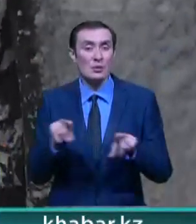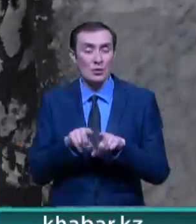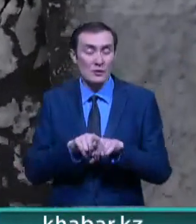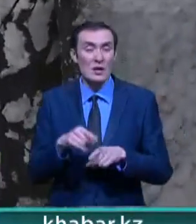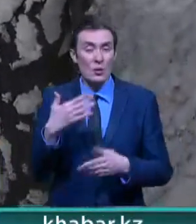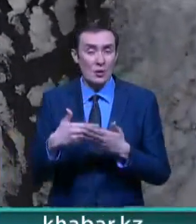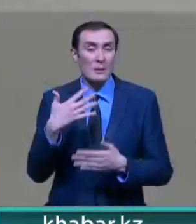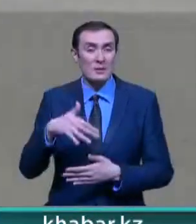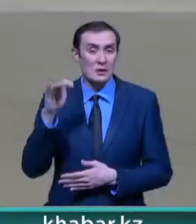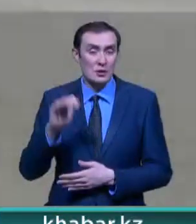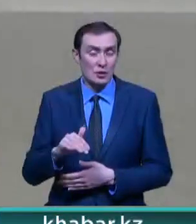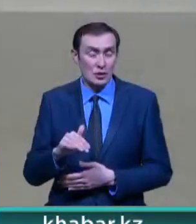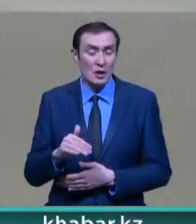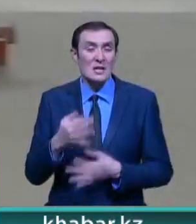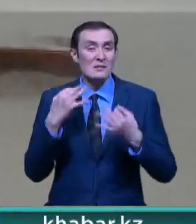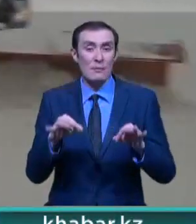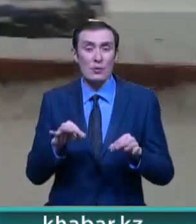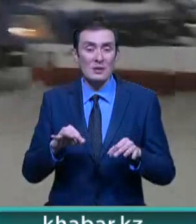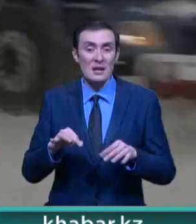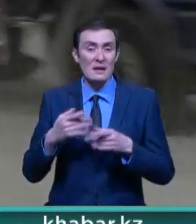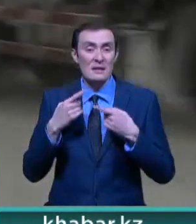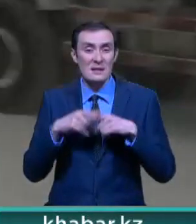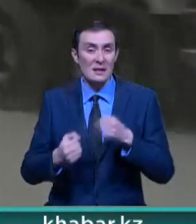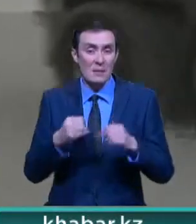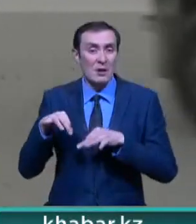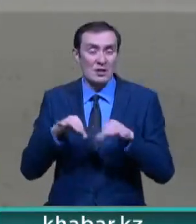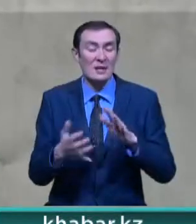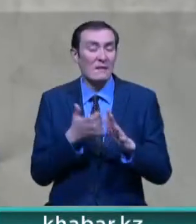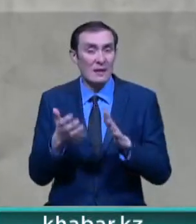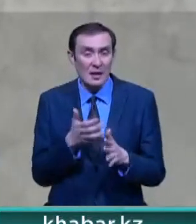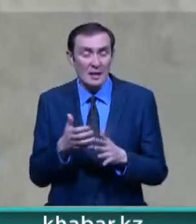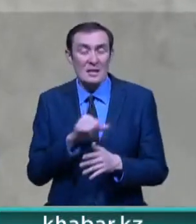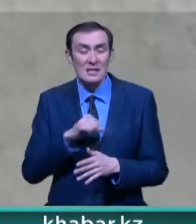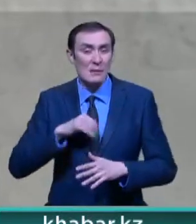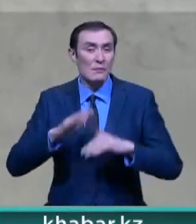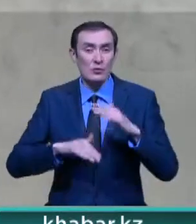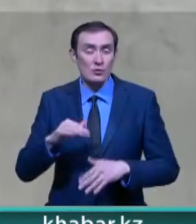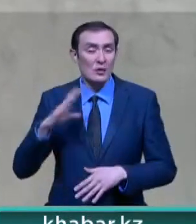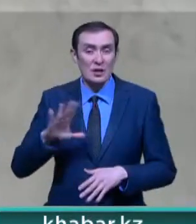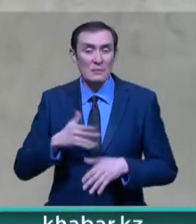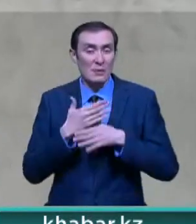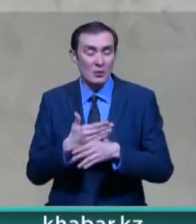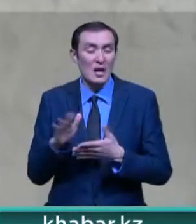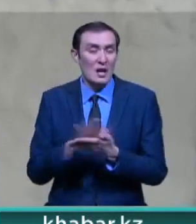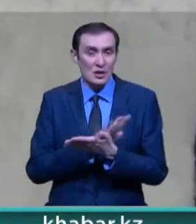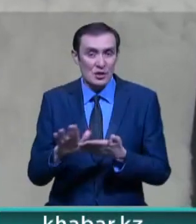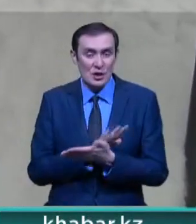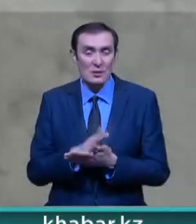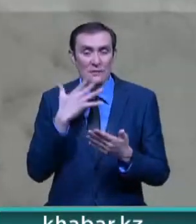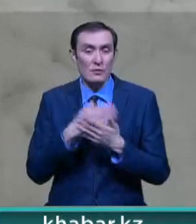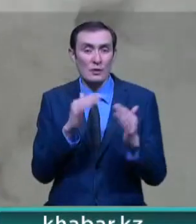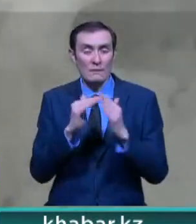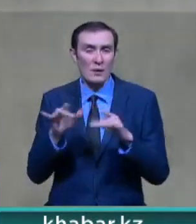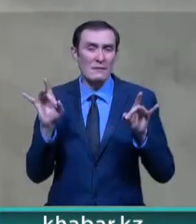объемы снежных масс. Свободной техники не хватает. Предприниматели вручную, не дожидаясь подмоги, расчищают подъезды к